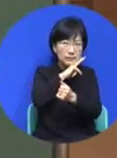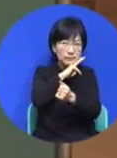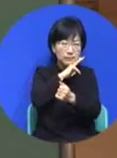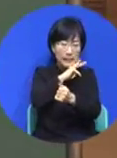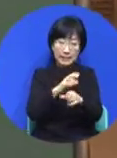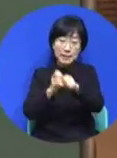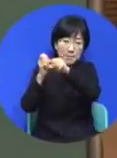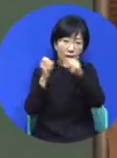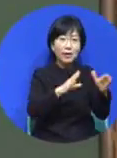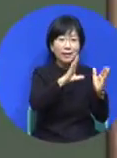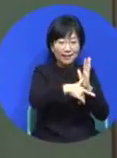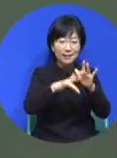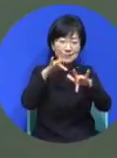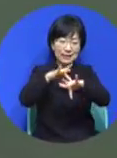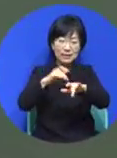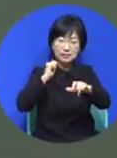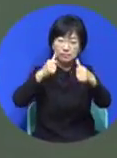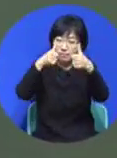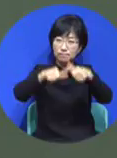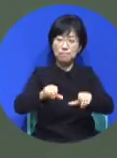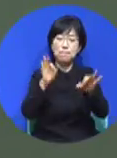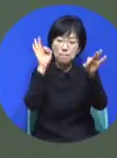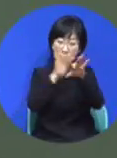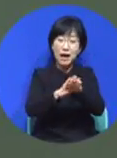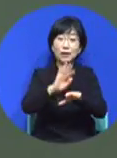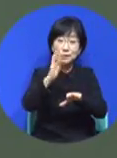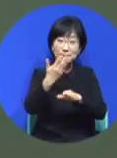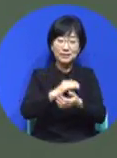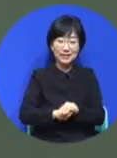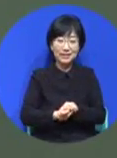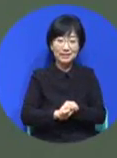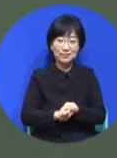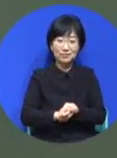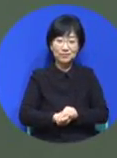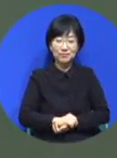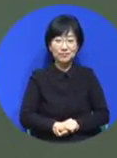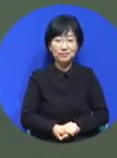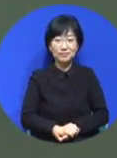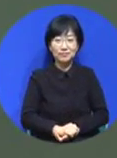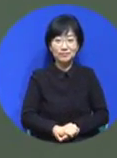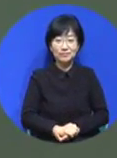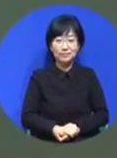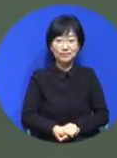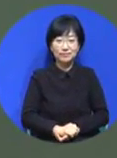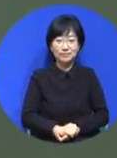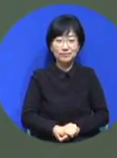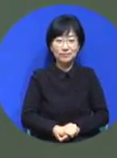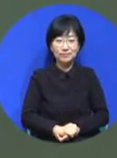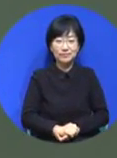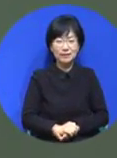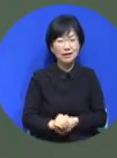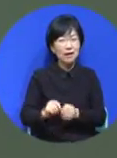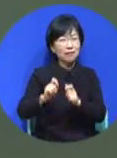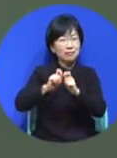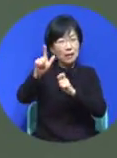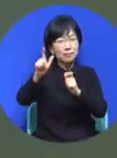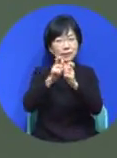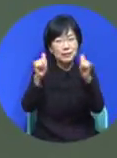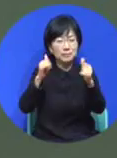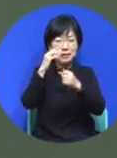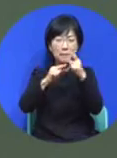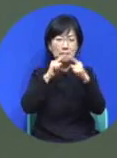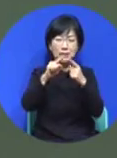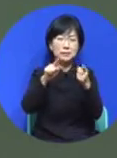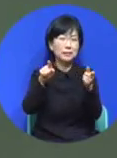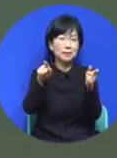the moment you break down your disbelief, the forces of darkness are broken down. I can promise this. 많은 사람들이 안 믿습니다. So many people